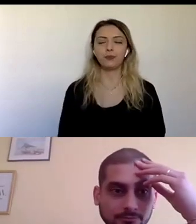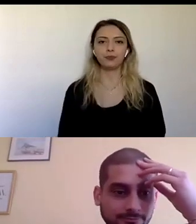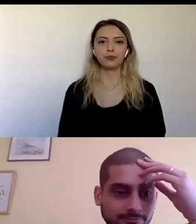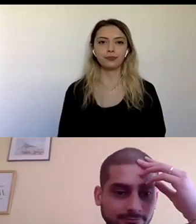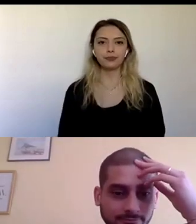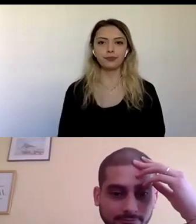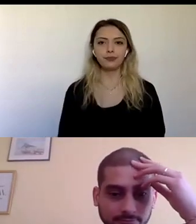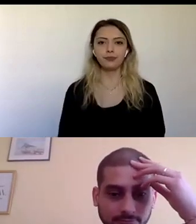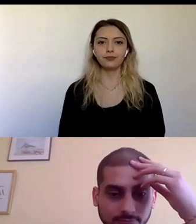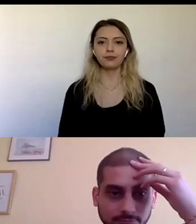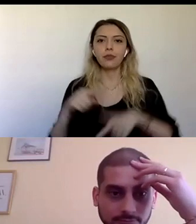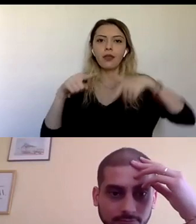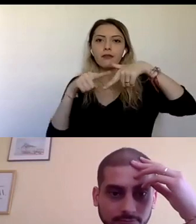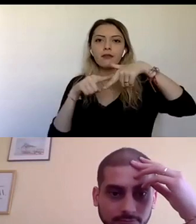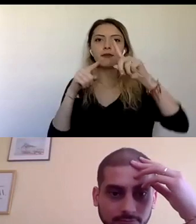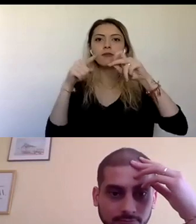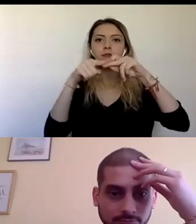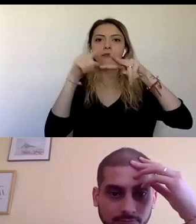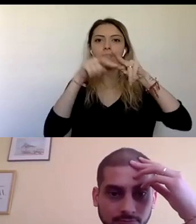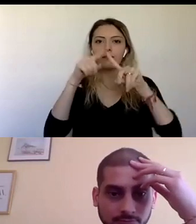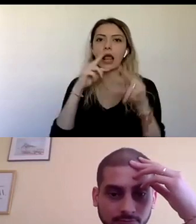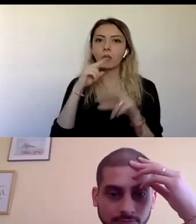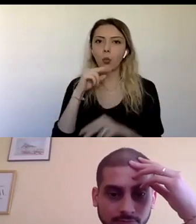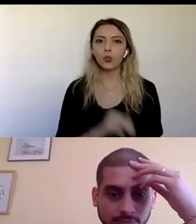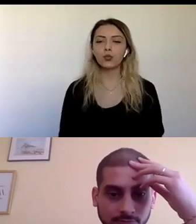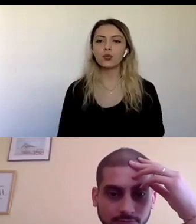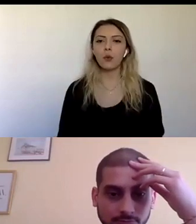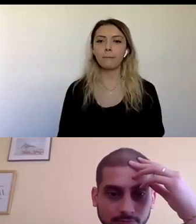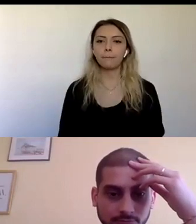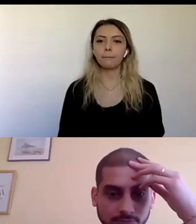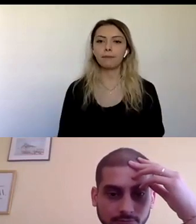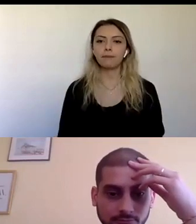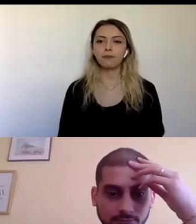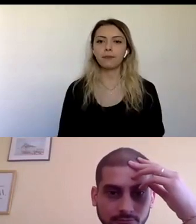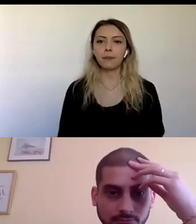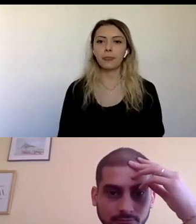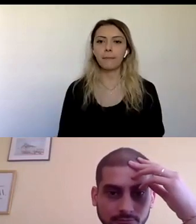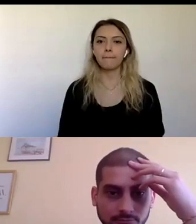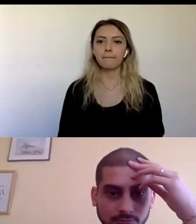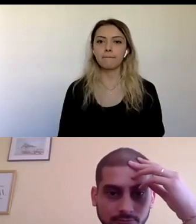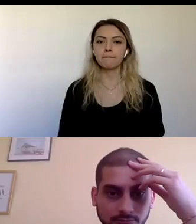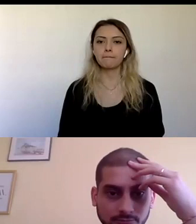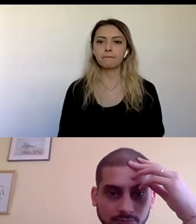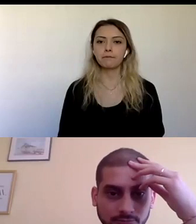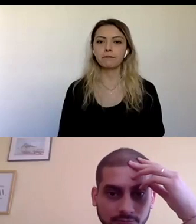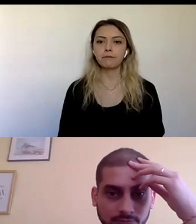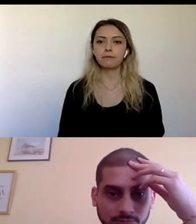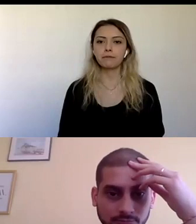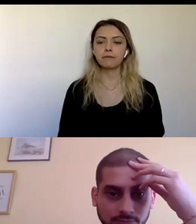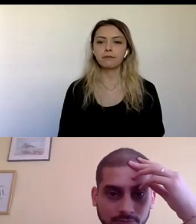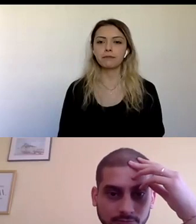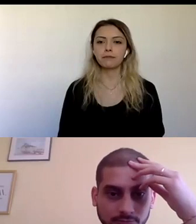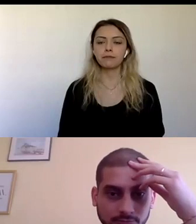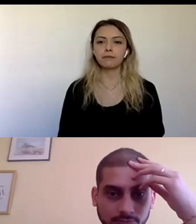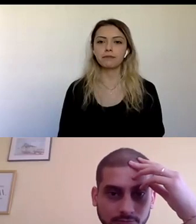Kenan çok teşekkürler. Arda'ya geçmeden senin için de uygunsa soru cevabı da yine sonda, seninle ilgili soruları da